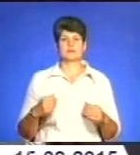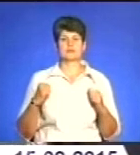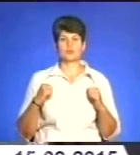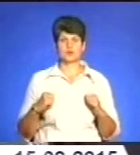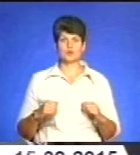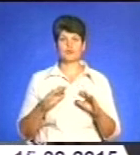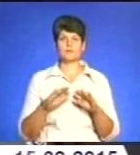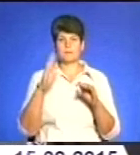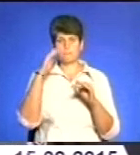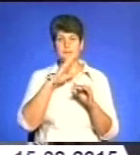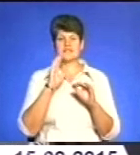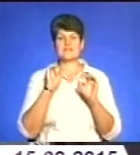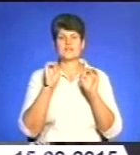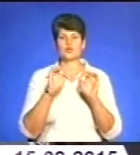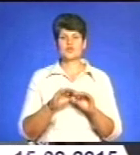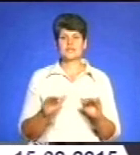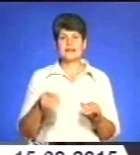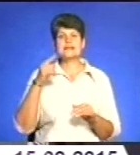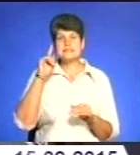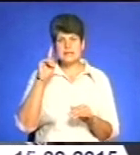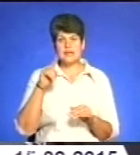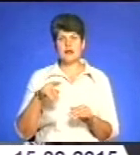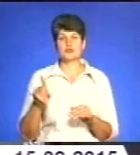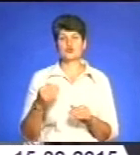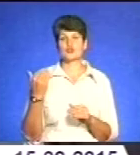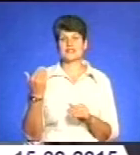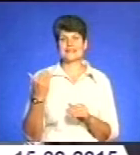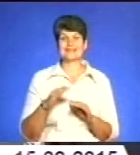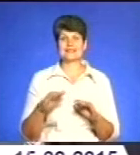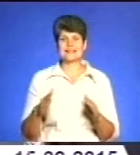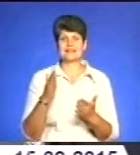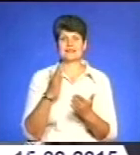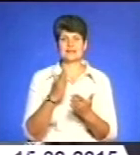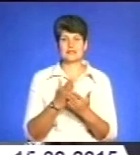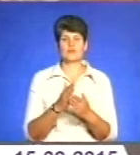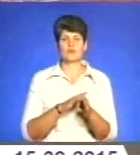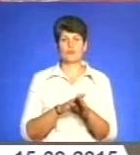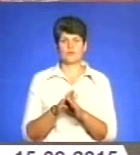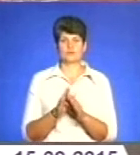віддаючи дітей до школи, знали, що їхні діти знаходяться в цілковитій безпеці.